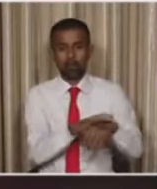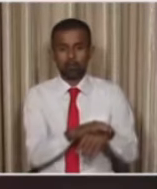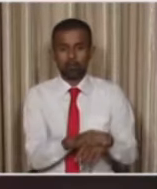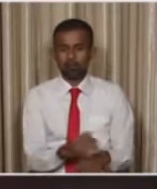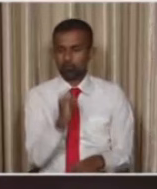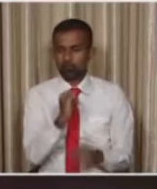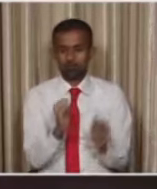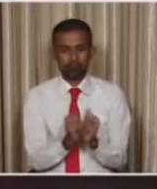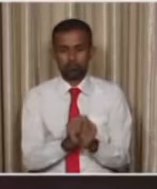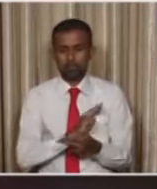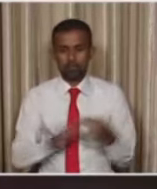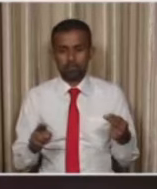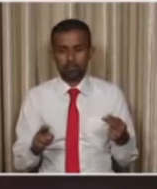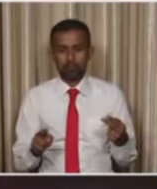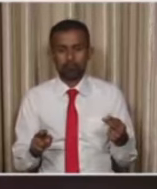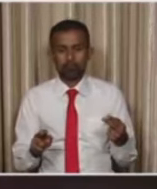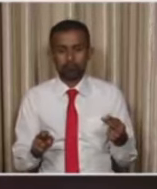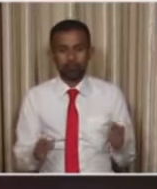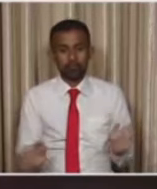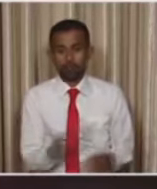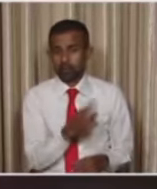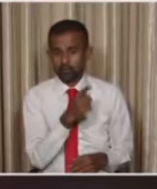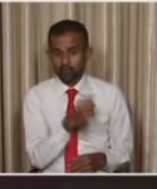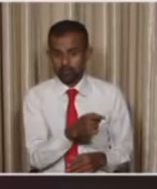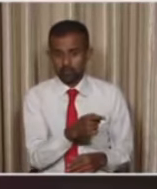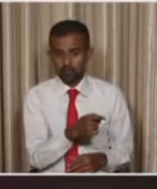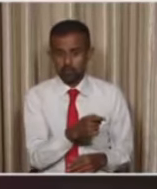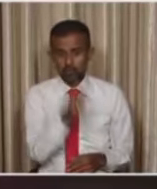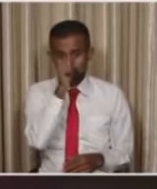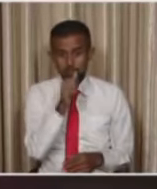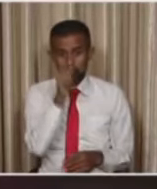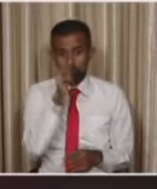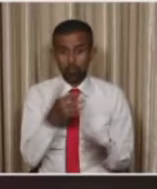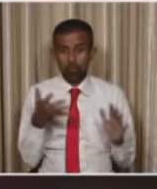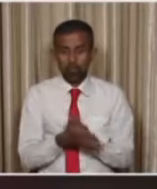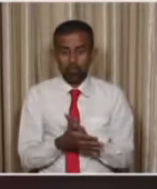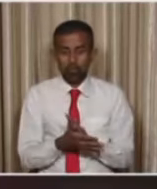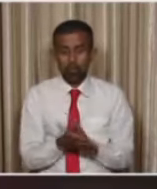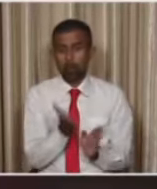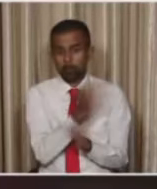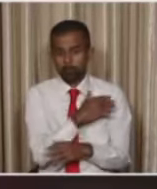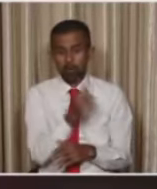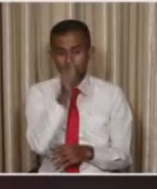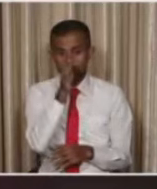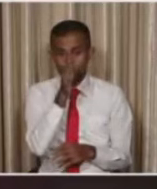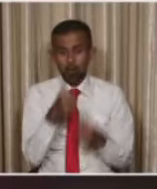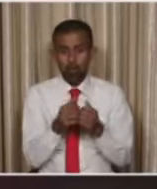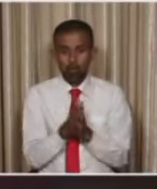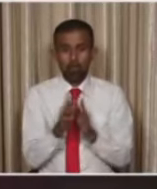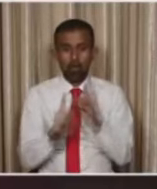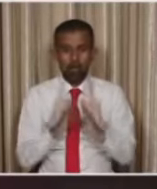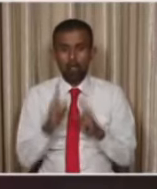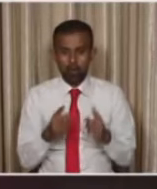දෙකේ වැඩරම් කරන්න එන්න එපා අපි කියනවා. ඒ ගියායට එයාලගේ හොරකම් මැරකම් ජඩකම් පෞගේ කාලේ දූෂණ වංචා පිළිබඳව දැන් කතා